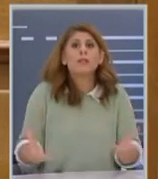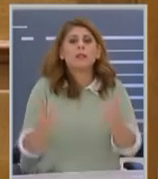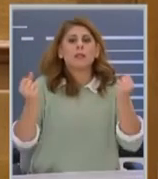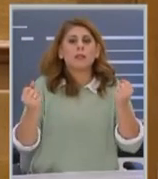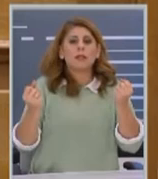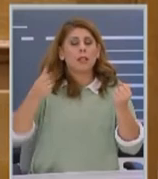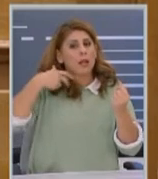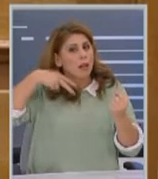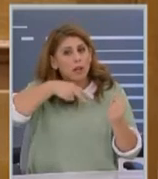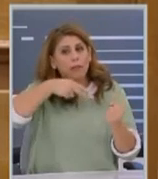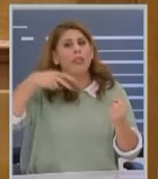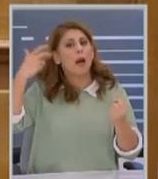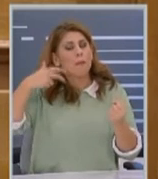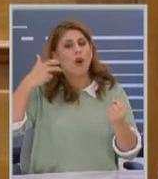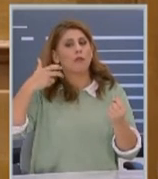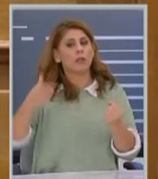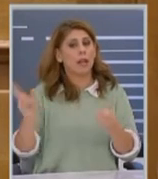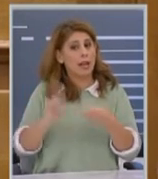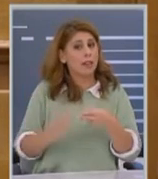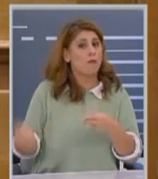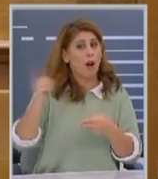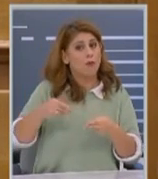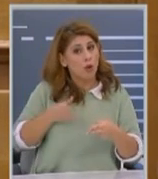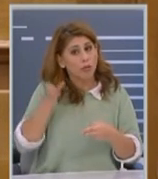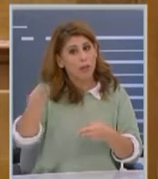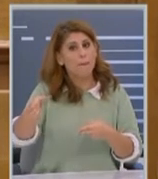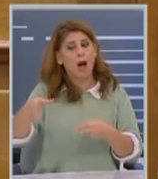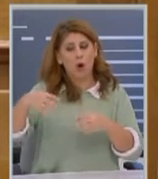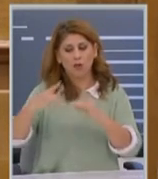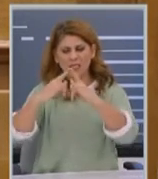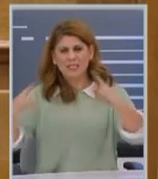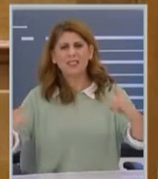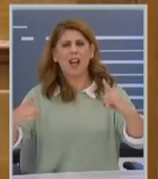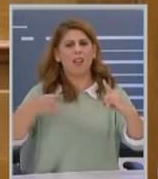Μάλιστα, έχουμε δώσει και ένα ραντεβού, αύριο θα τους επισκεφτώ στις μονάδες τους. Είναι